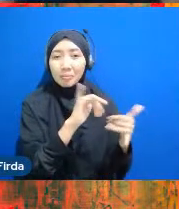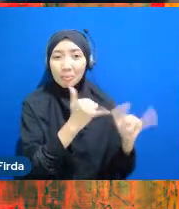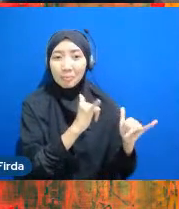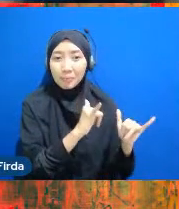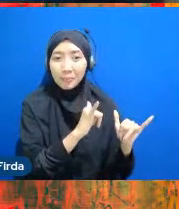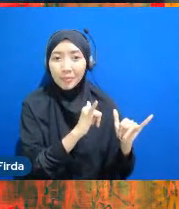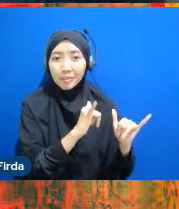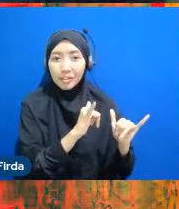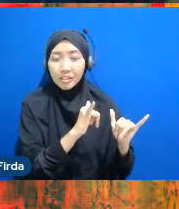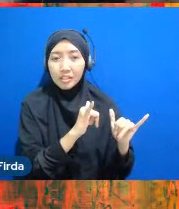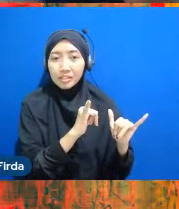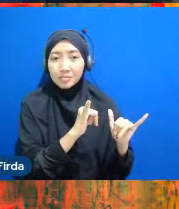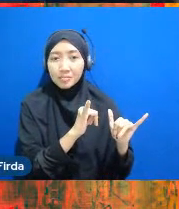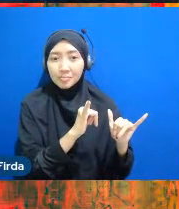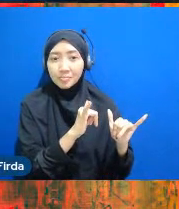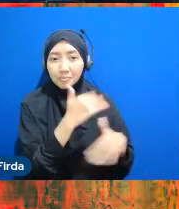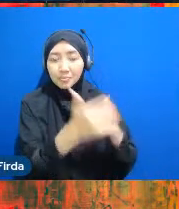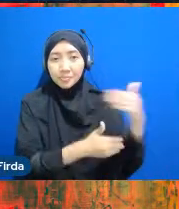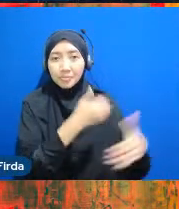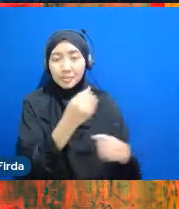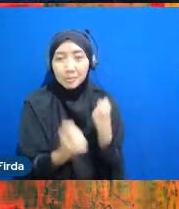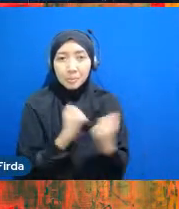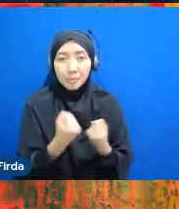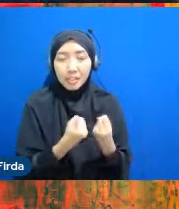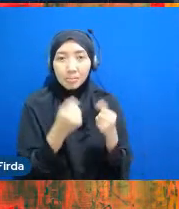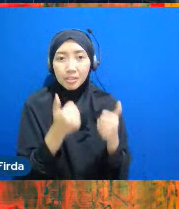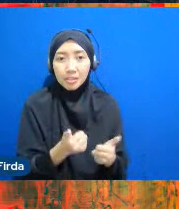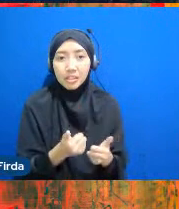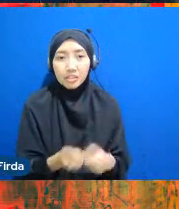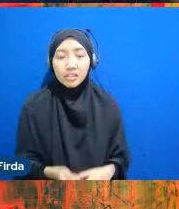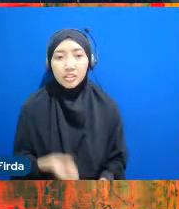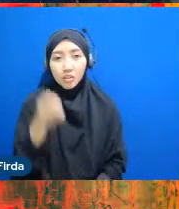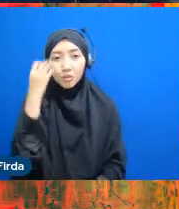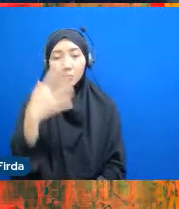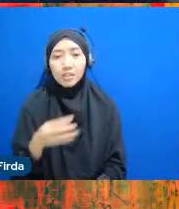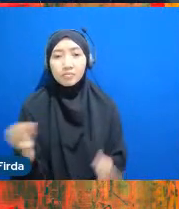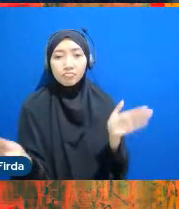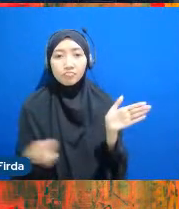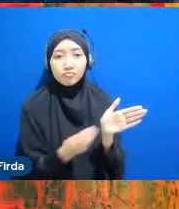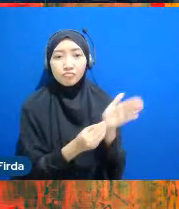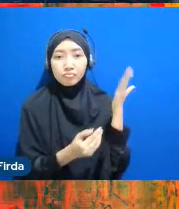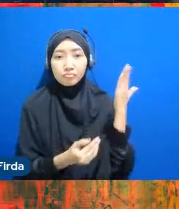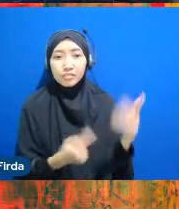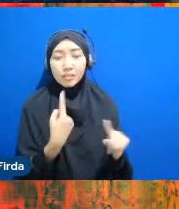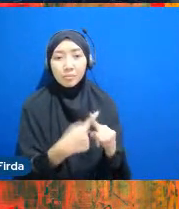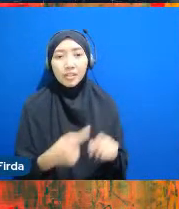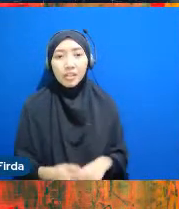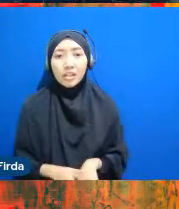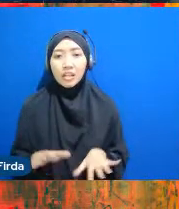ekspresif movement, bergerak gitu, itu bisa juga. Saya lupa naruh di situ. Atau ekspresif